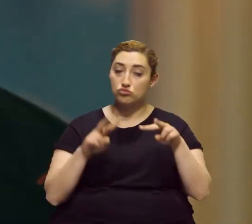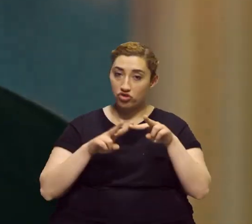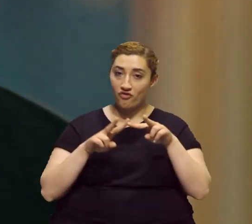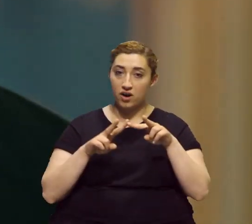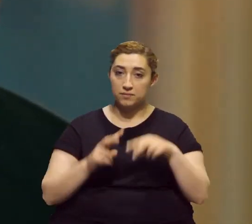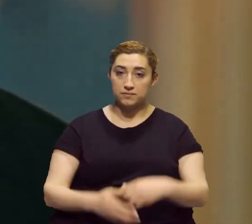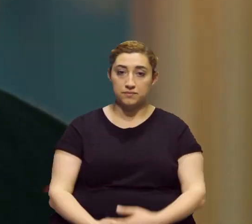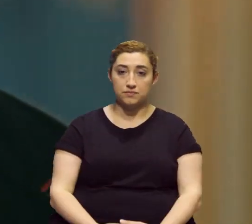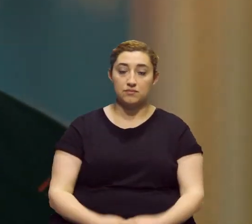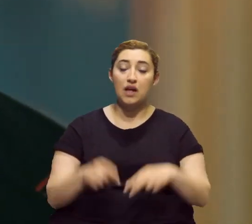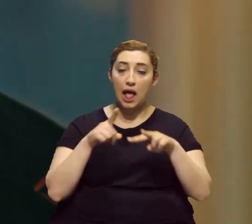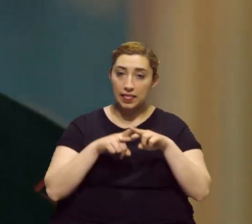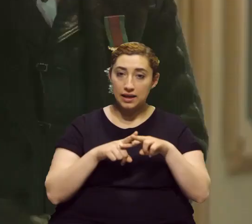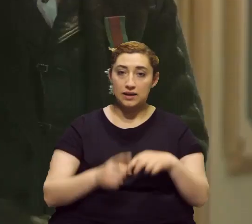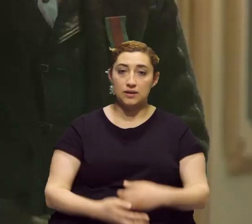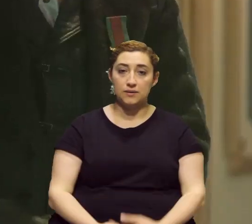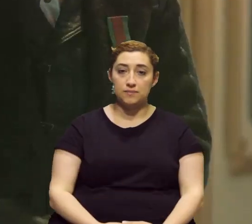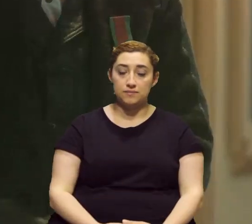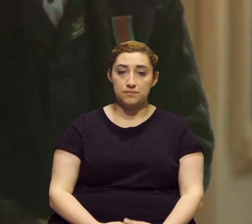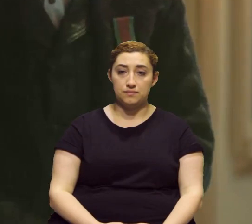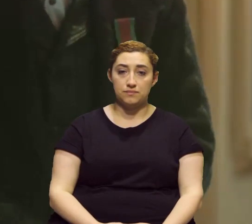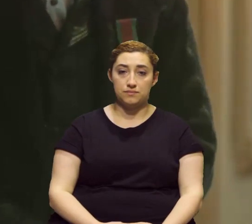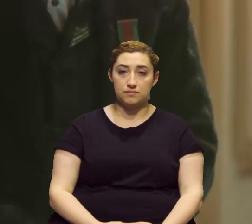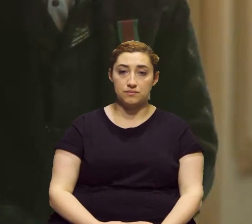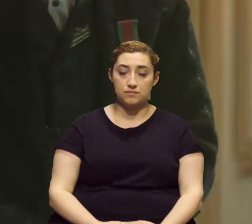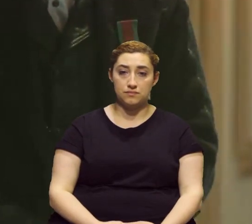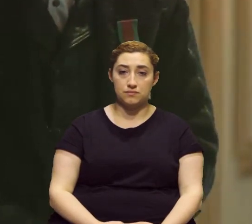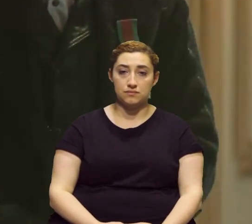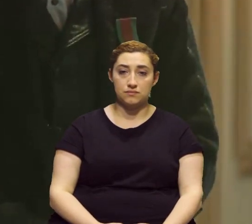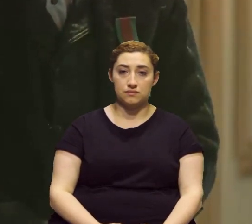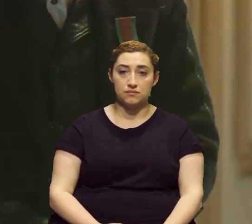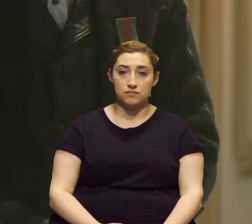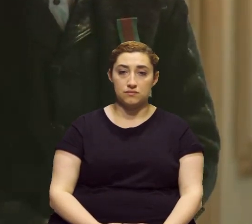Mustafa, Ali. Saygıyla baş eğdiler.